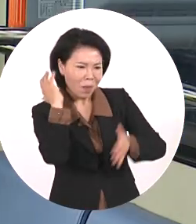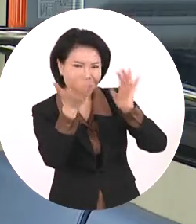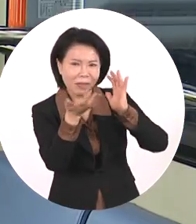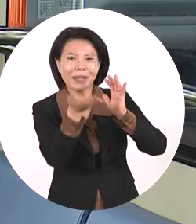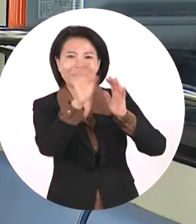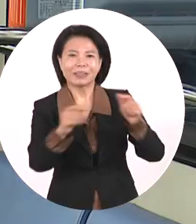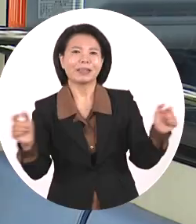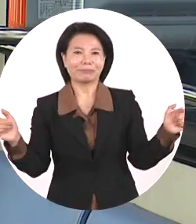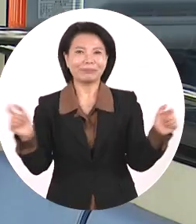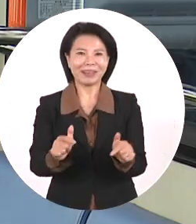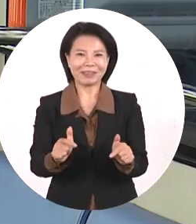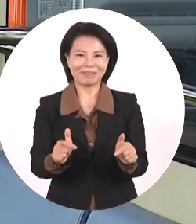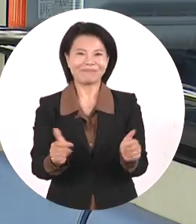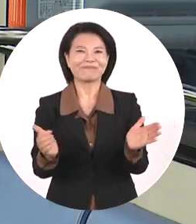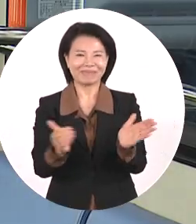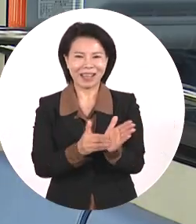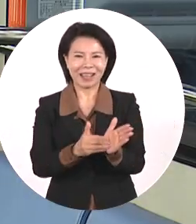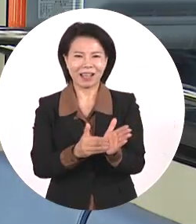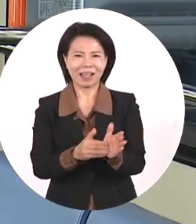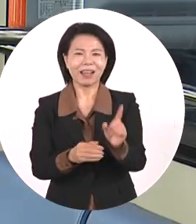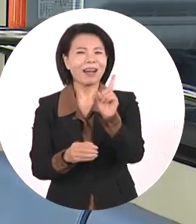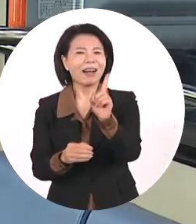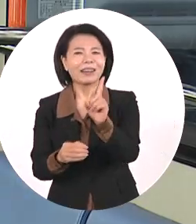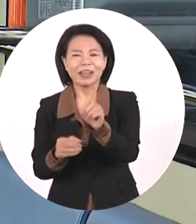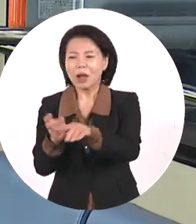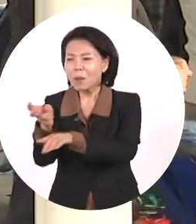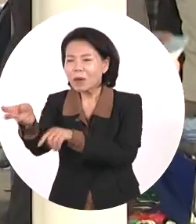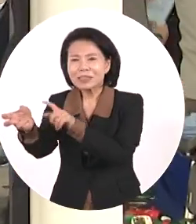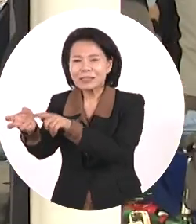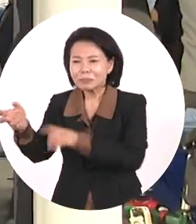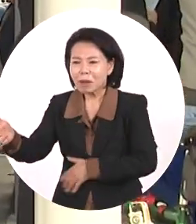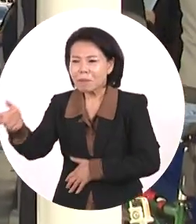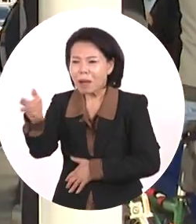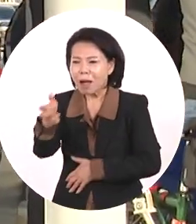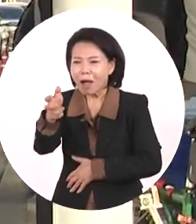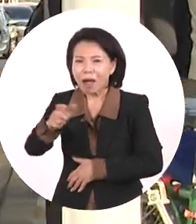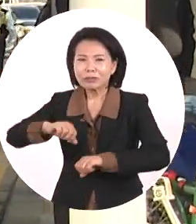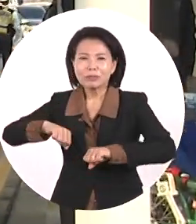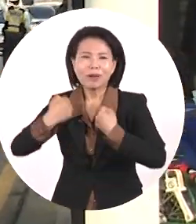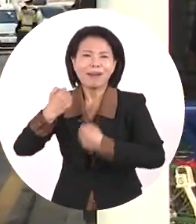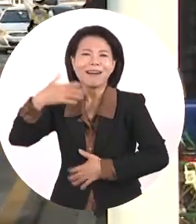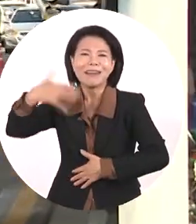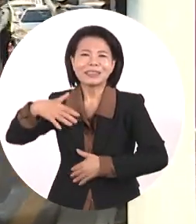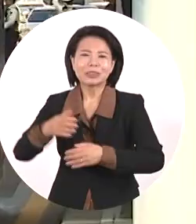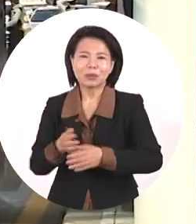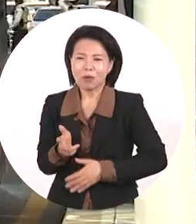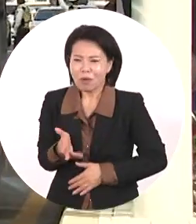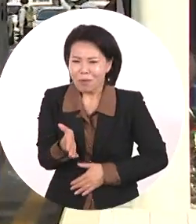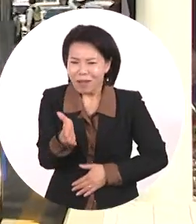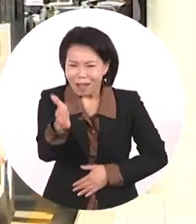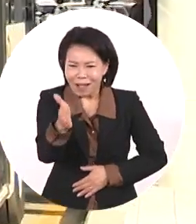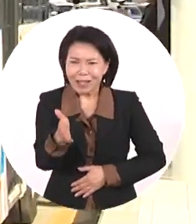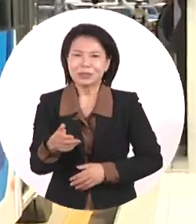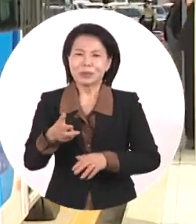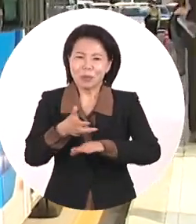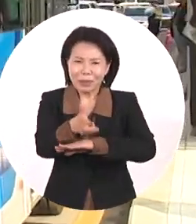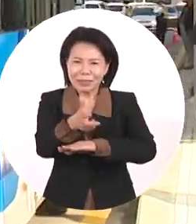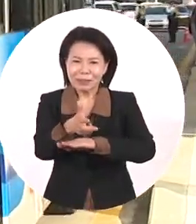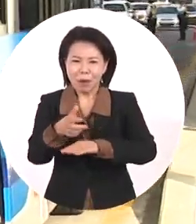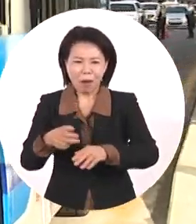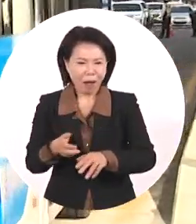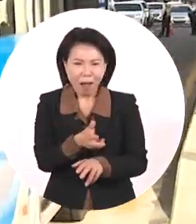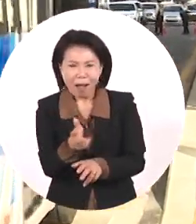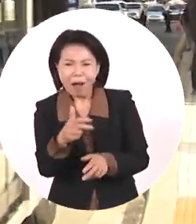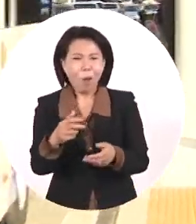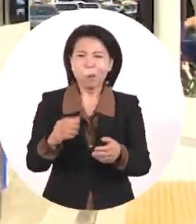크게 줄었다고 밝혔는데요. 다만 일부 버스의 정차 위치 미준수와 진입금지 차량의 전용차로 진입으로